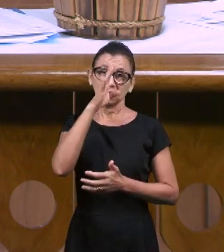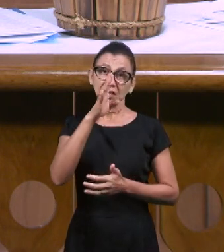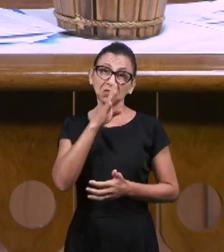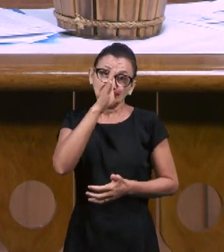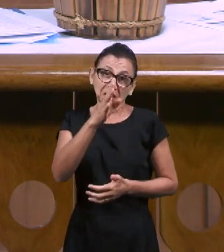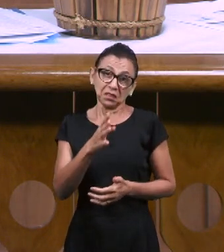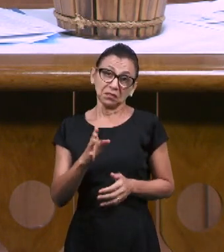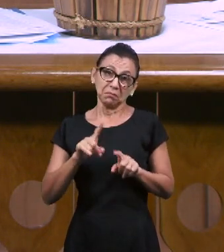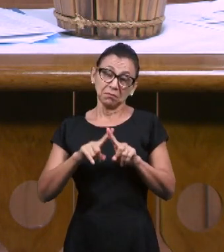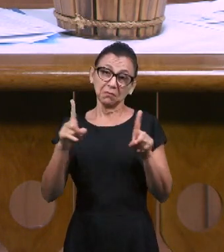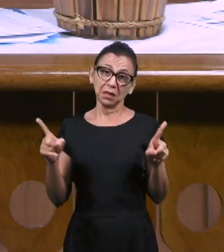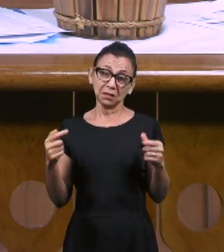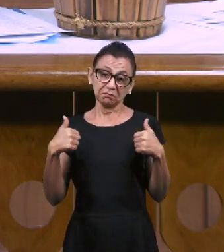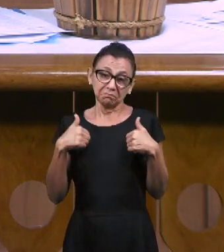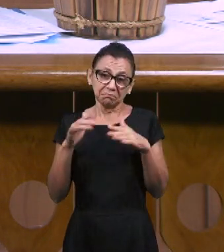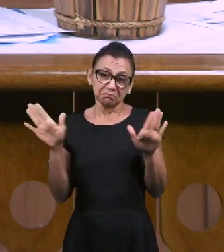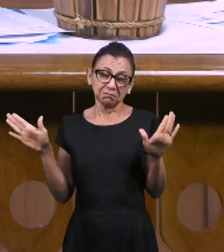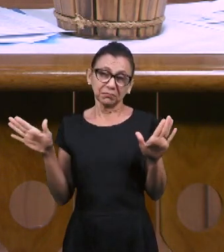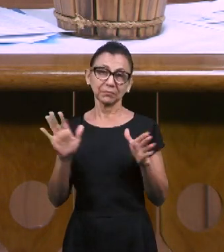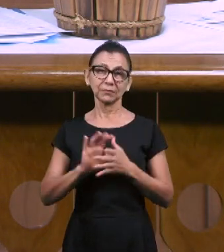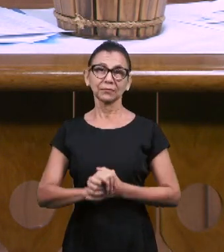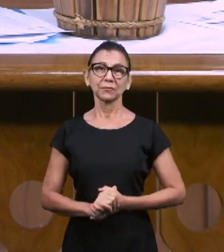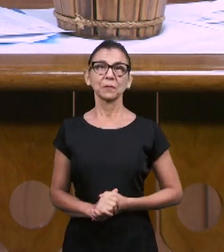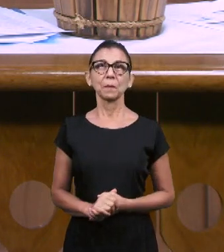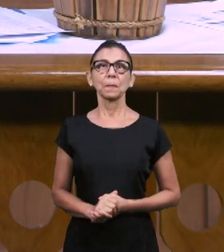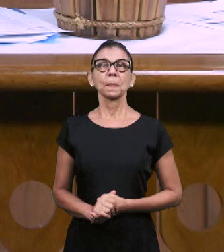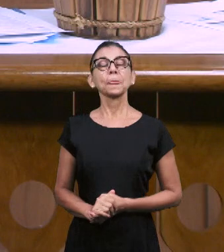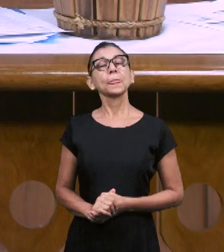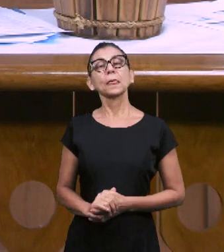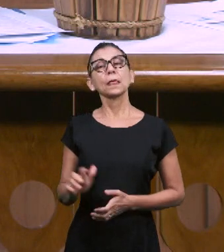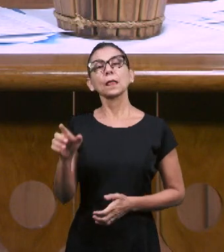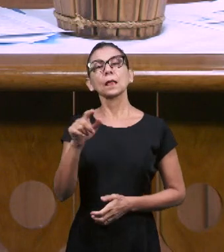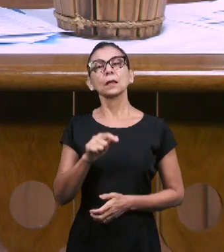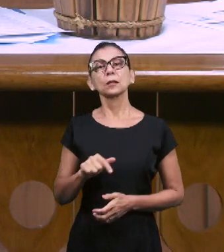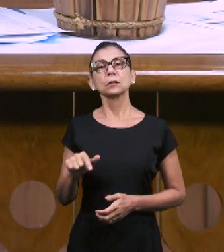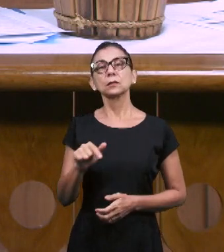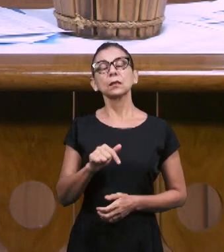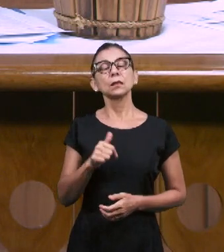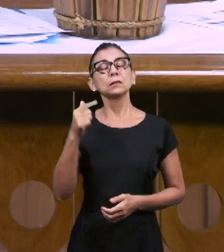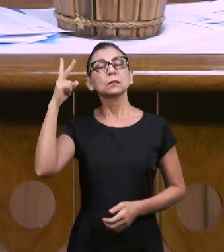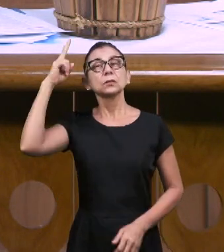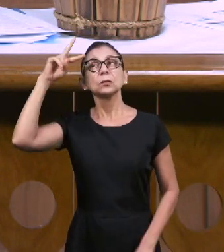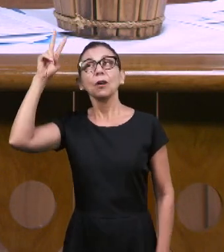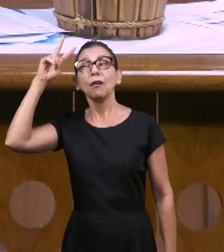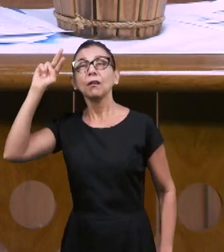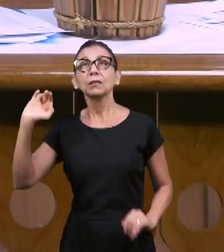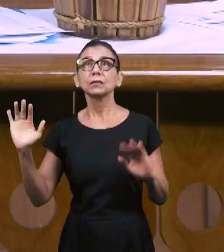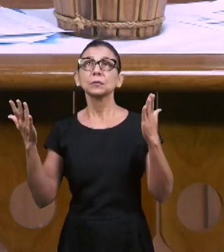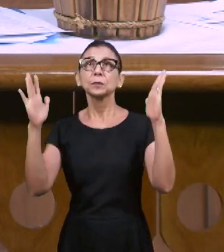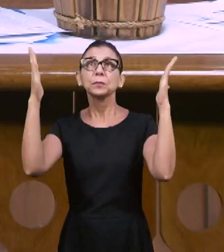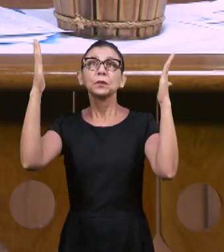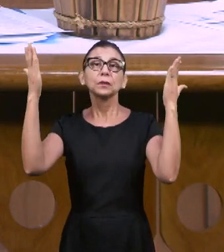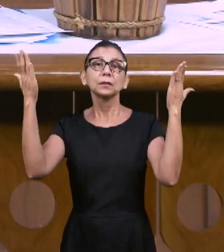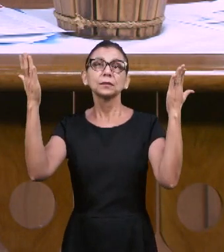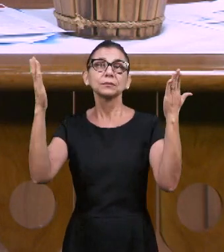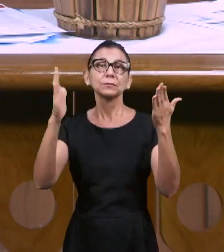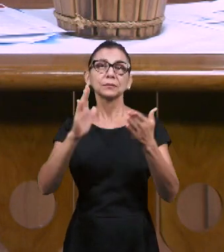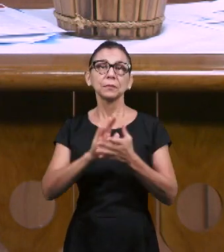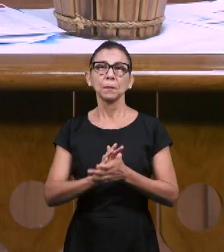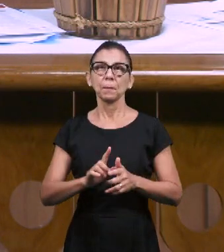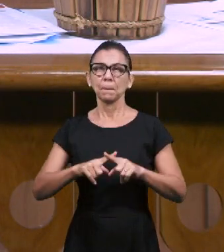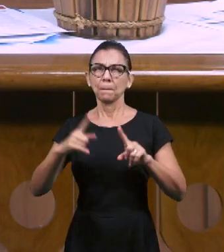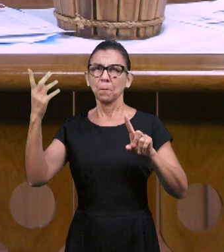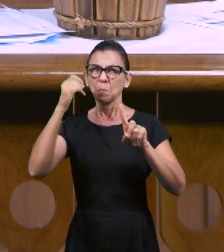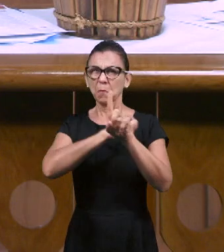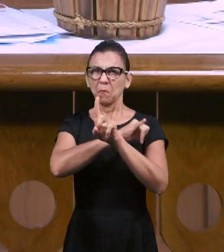Quelques-uns exagèrent un peu, mais nous n'avons rien à voir avec ça. Les gens commémorent historiquement. Mais le